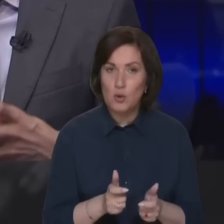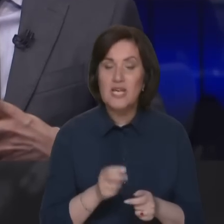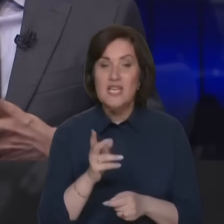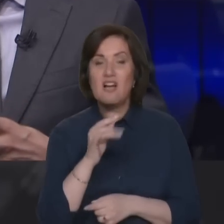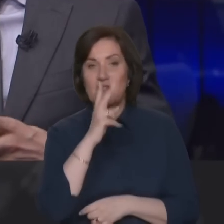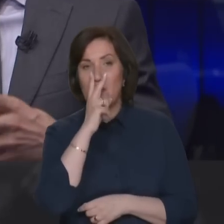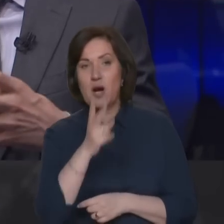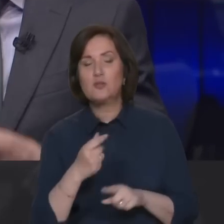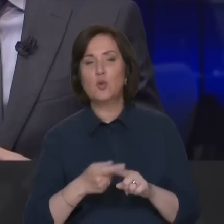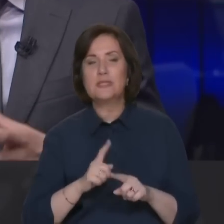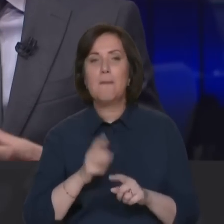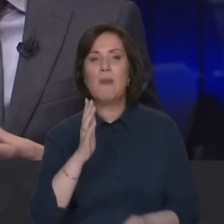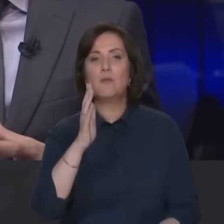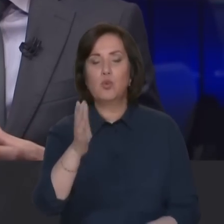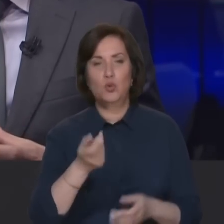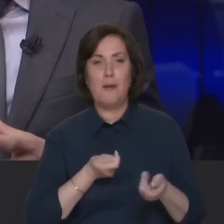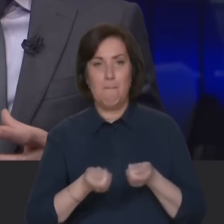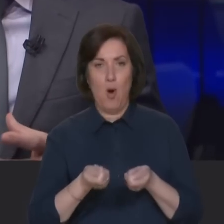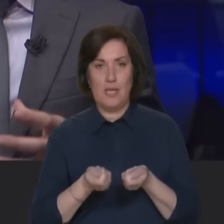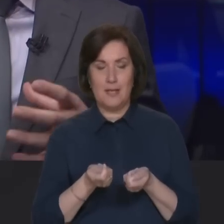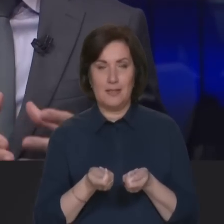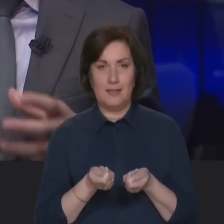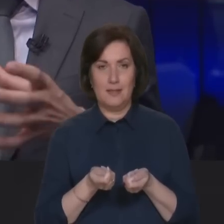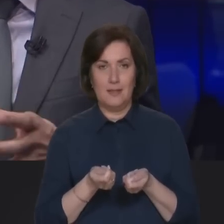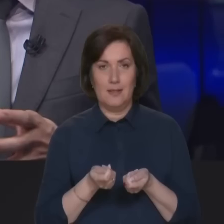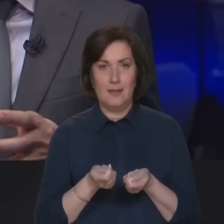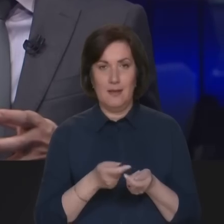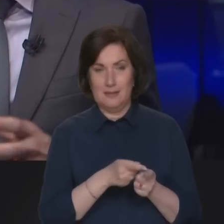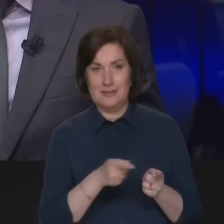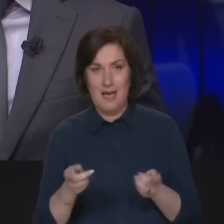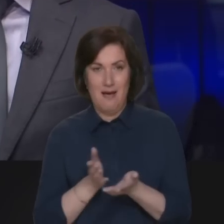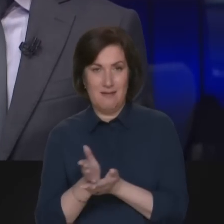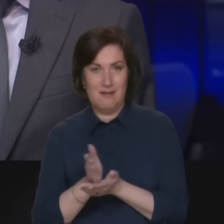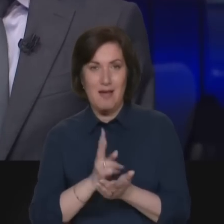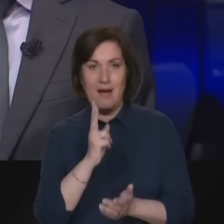ви бачите ось це майбутнє монархії за Карла III?